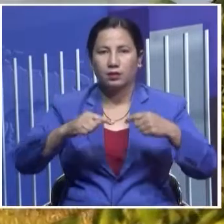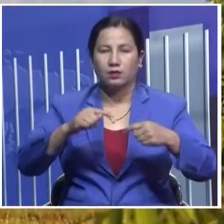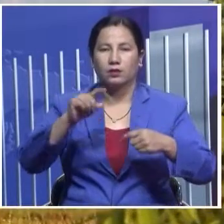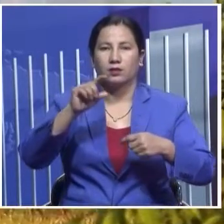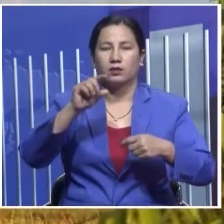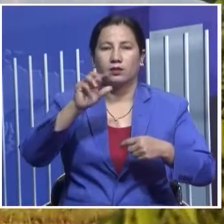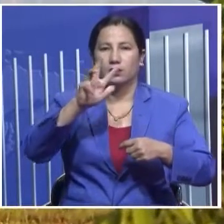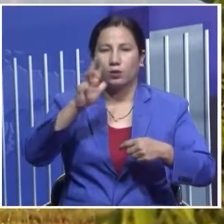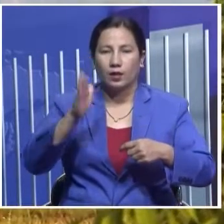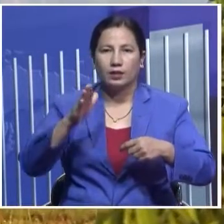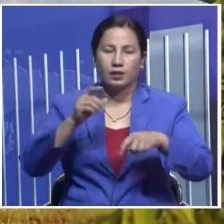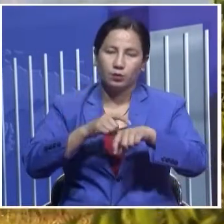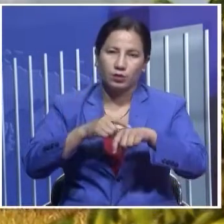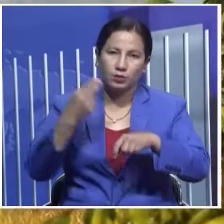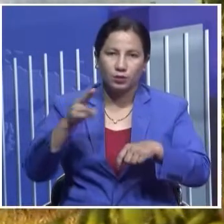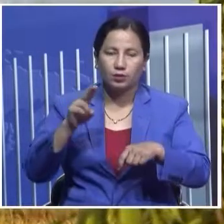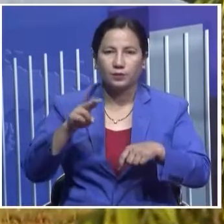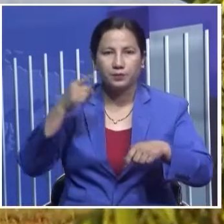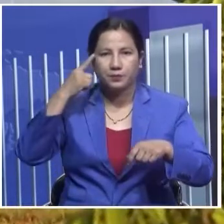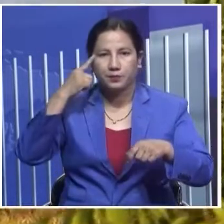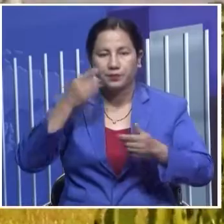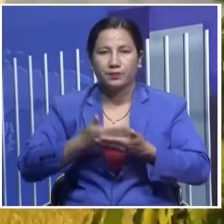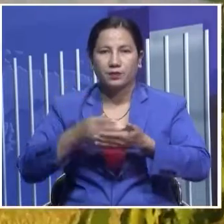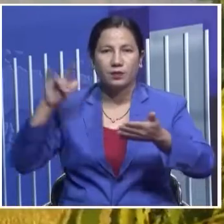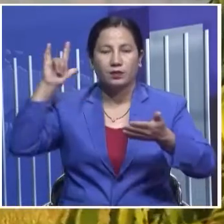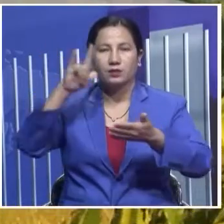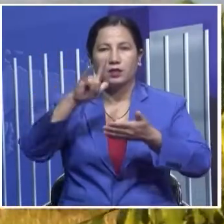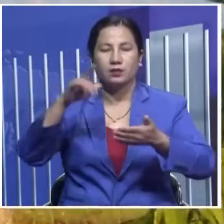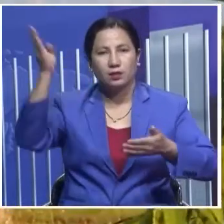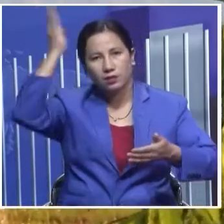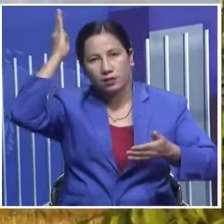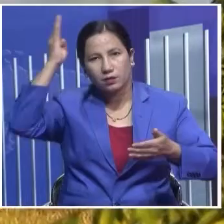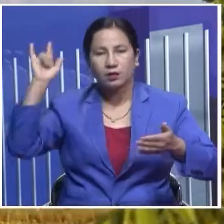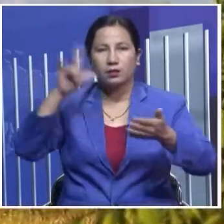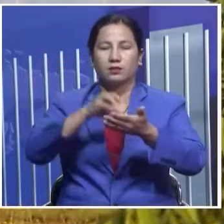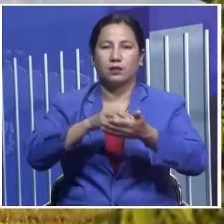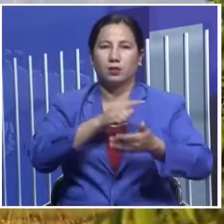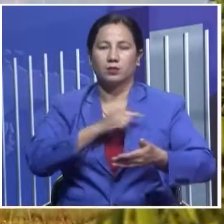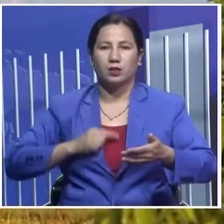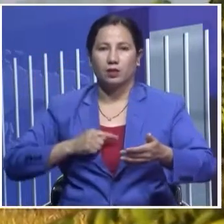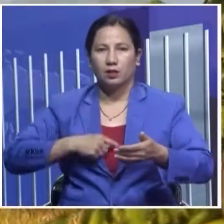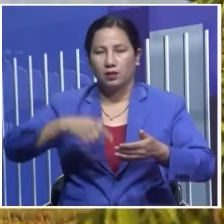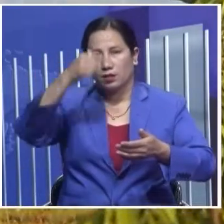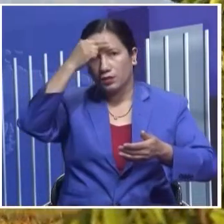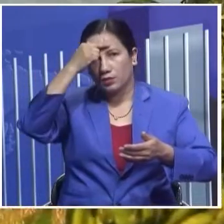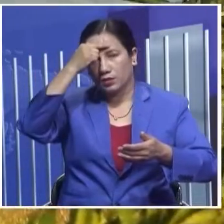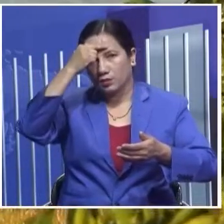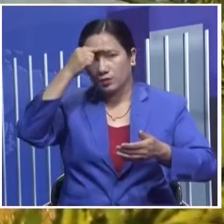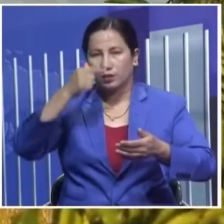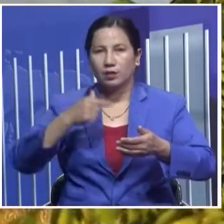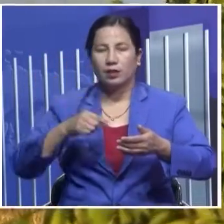9:30 बज्न लागिसकेको थियो। बुद्ध एयरको जहाज आयो। धनगढी विमानस्थलमा कर्मचारीहरूले बिरामीको बोर्डिङ गर्नका लागि